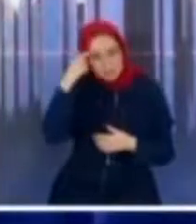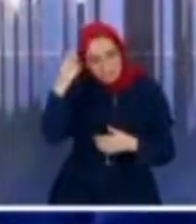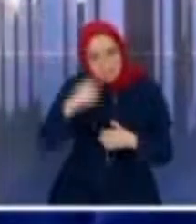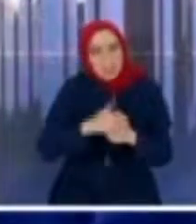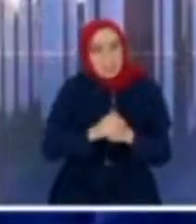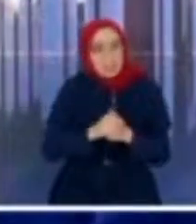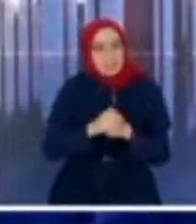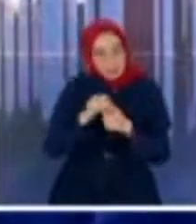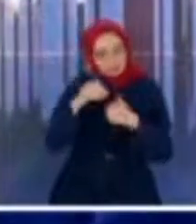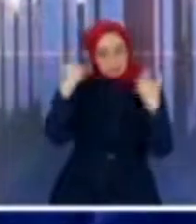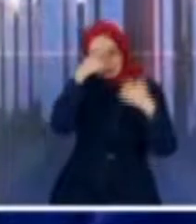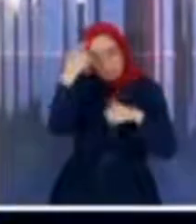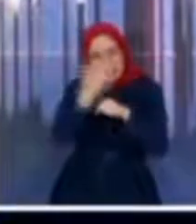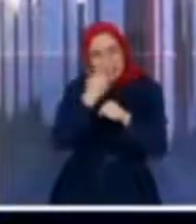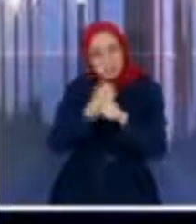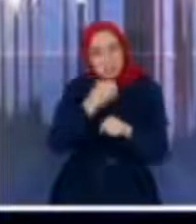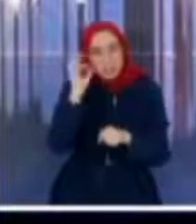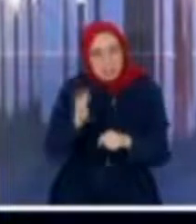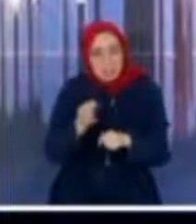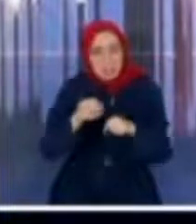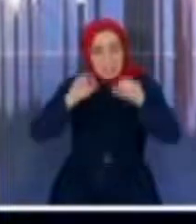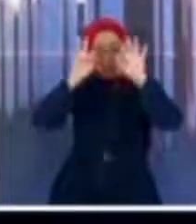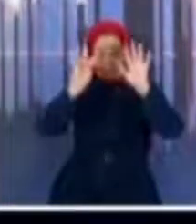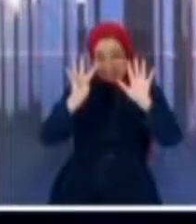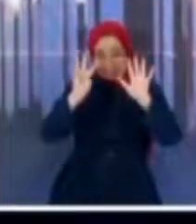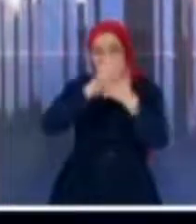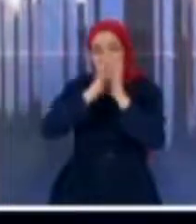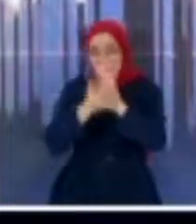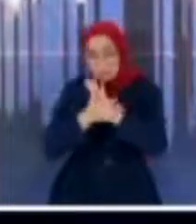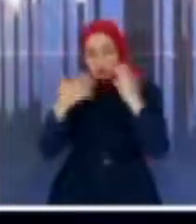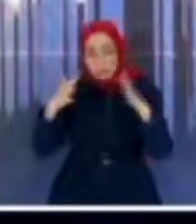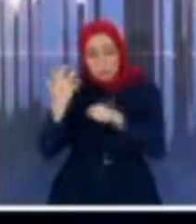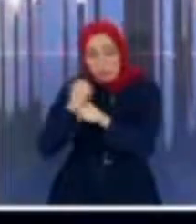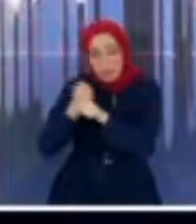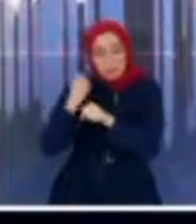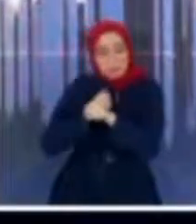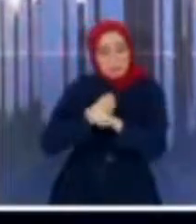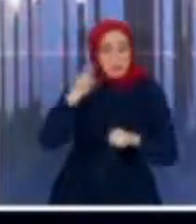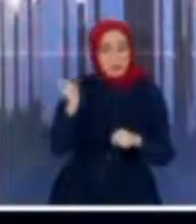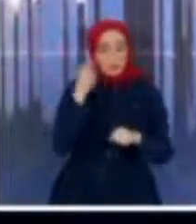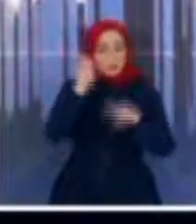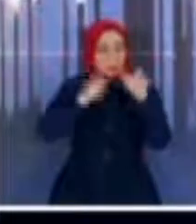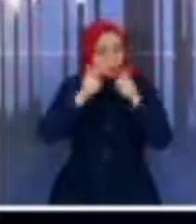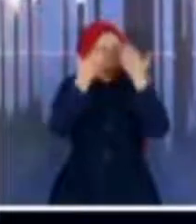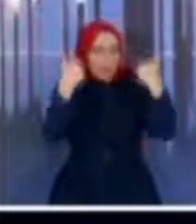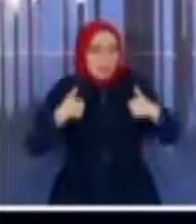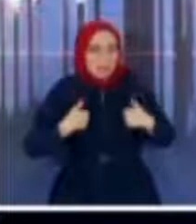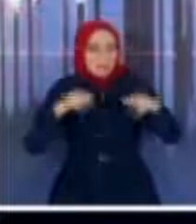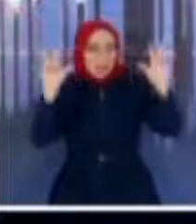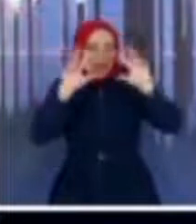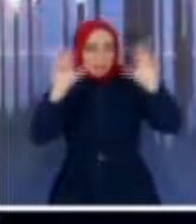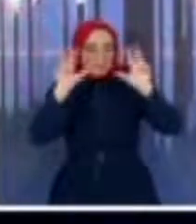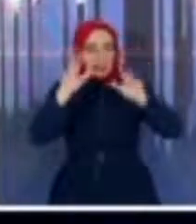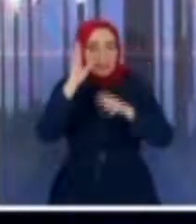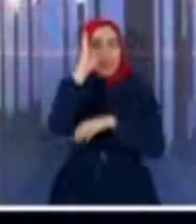البرنامج بعد البرنامج. وكيف كيف نحن 9 جمعيات رانا رابحين على خاطر كما كنا نحكيو برشا عباد ما كانوش يعرفونا. نحن صحيح معروفين في باجة